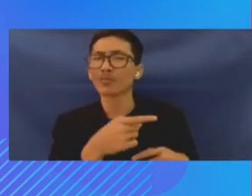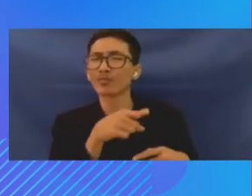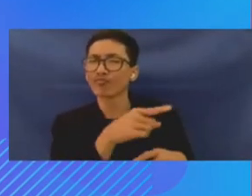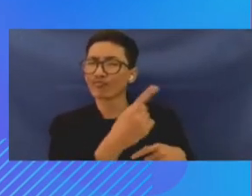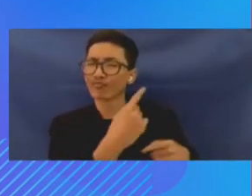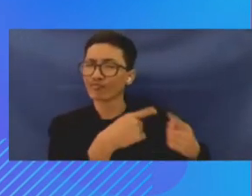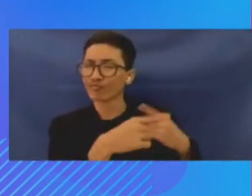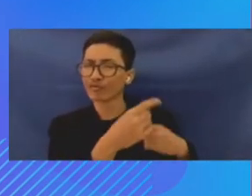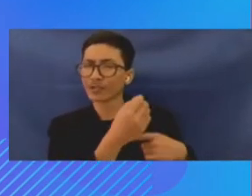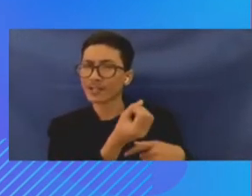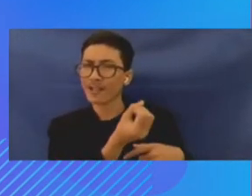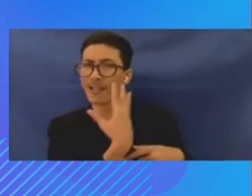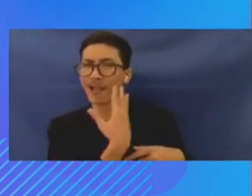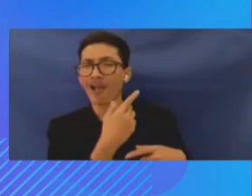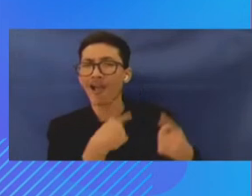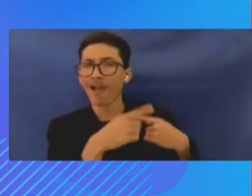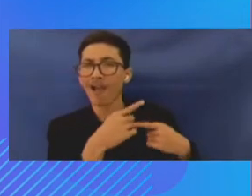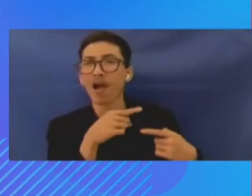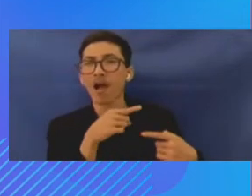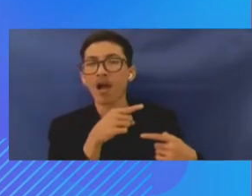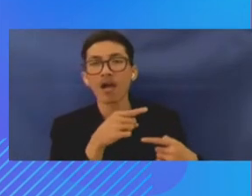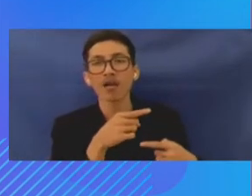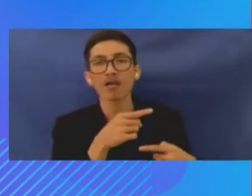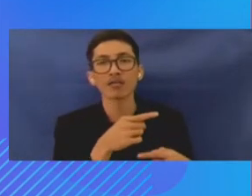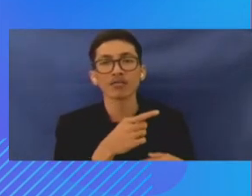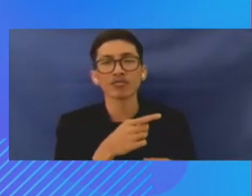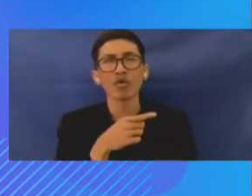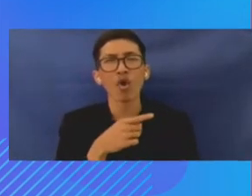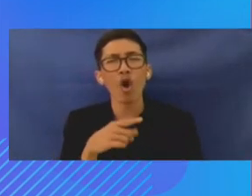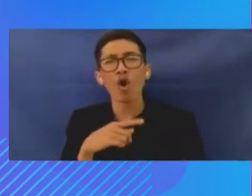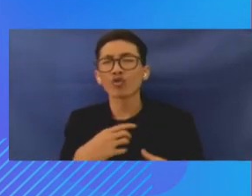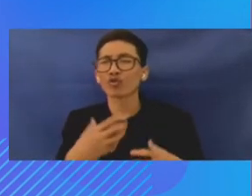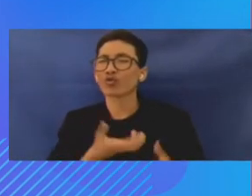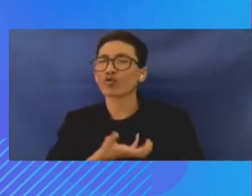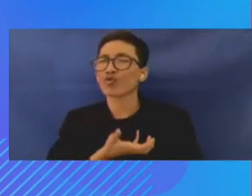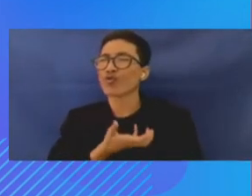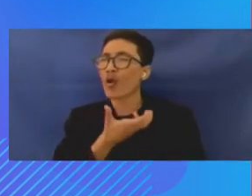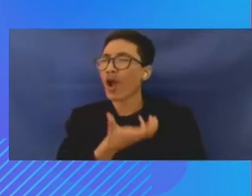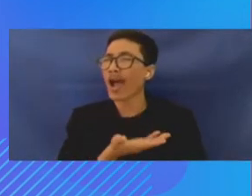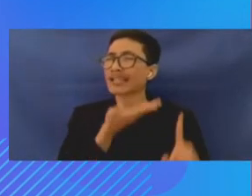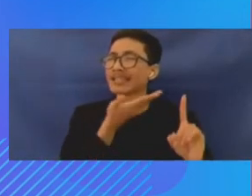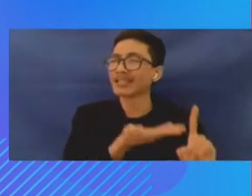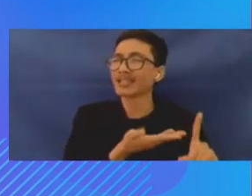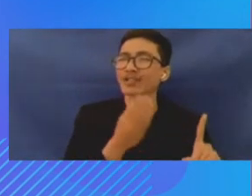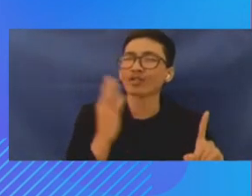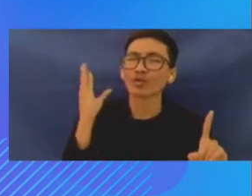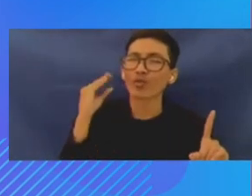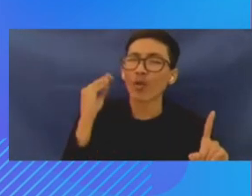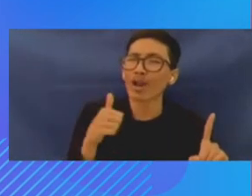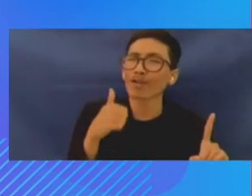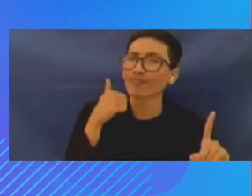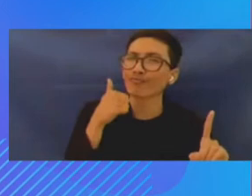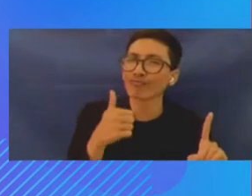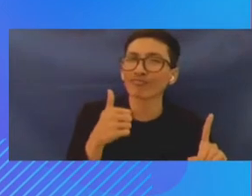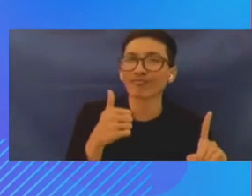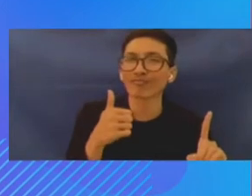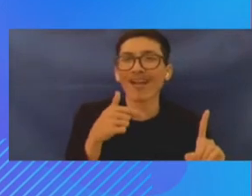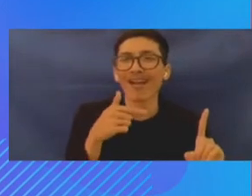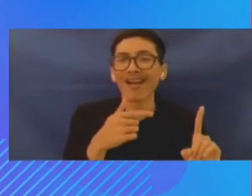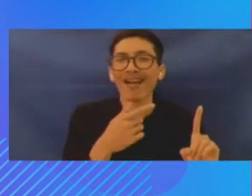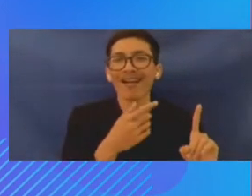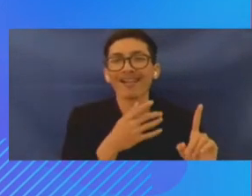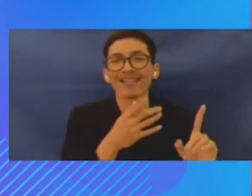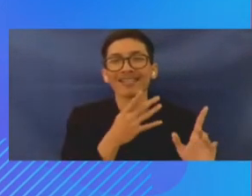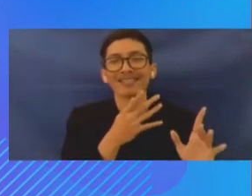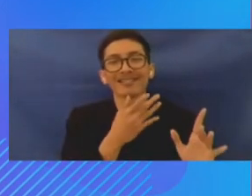yang suka apa ya, karena dia suka suaranya bagus katanya, karena kan Balkis tunanetra ya. Hanya bisa mendengar dari suaranya, dia